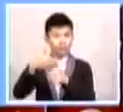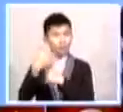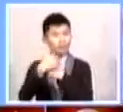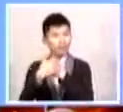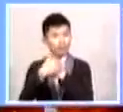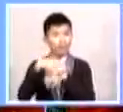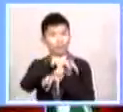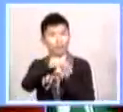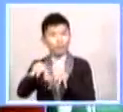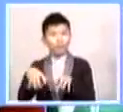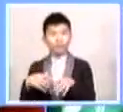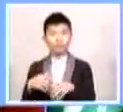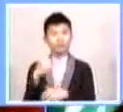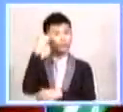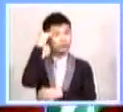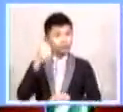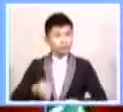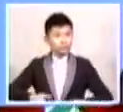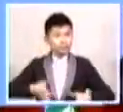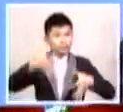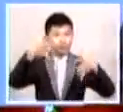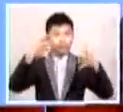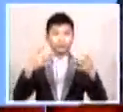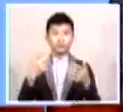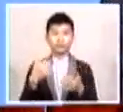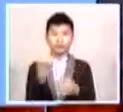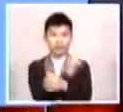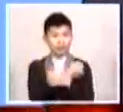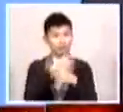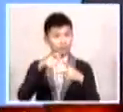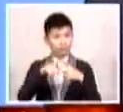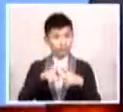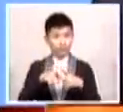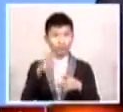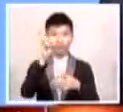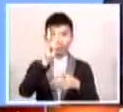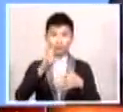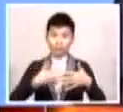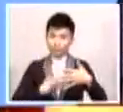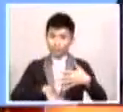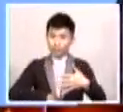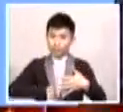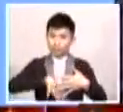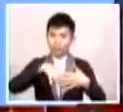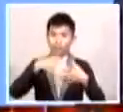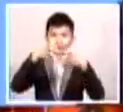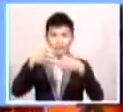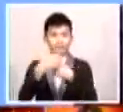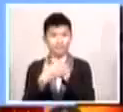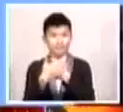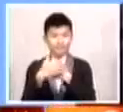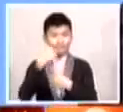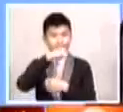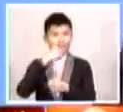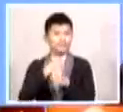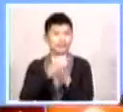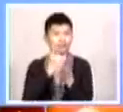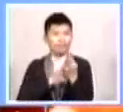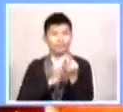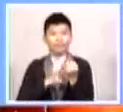育，从住宅、从劳工、从水库健保到台湾制造，